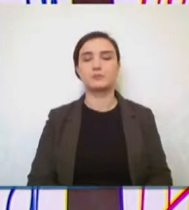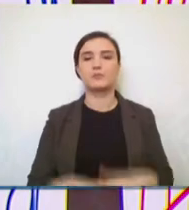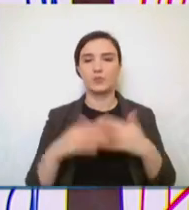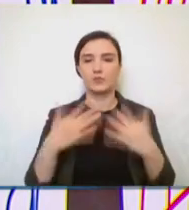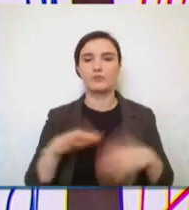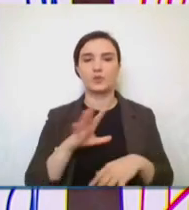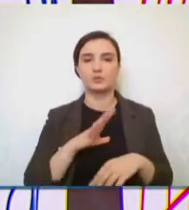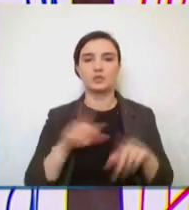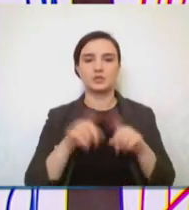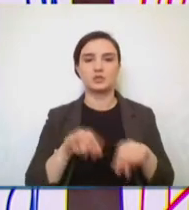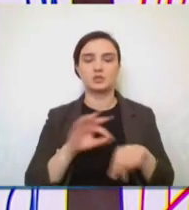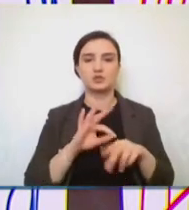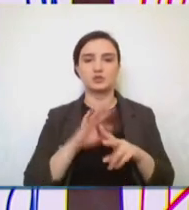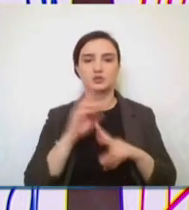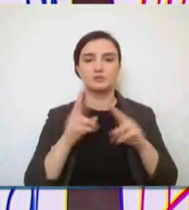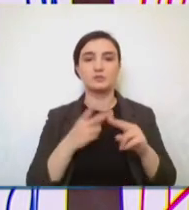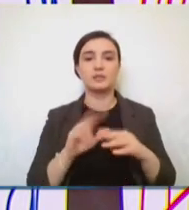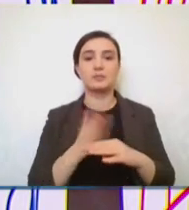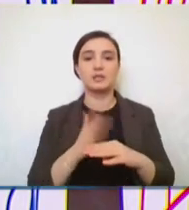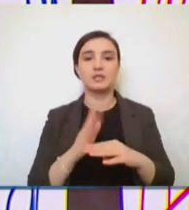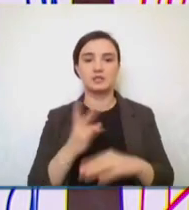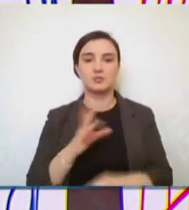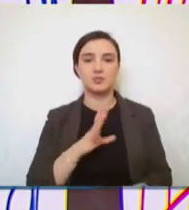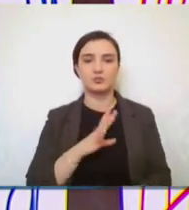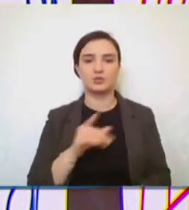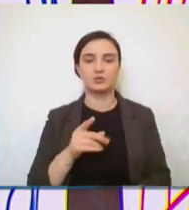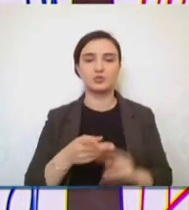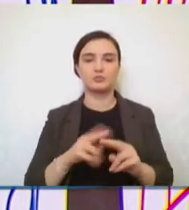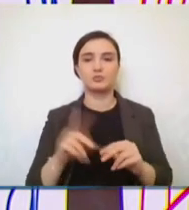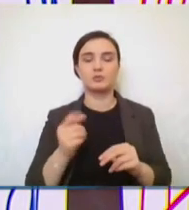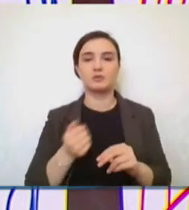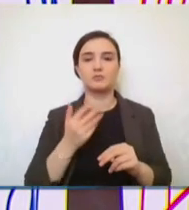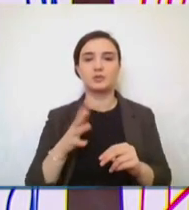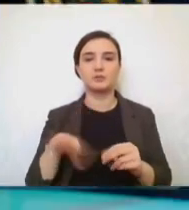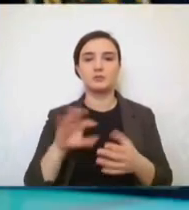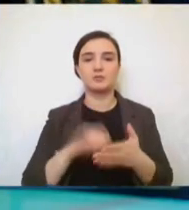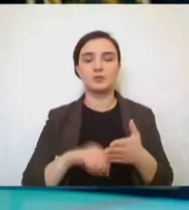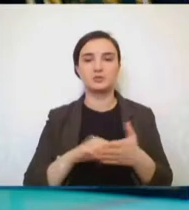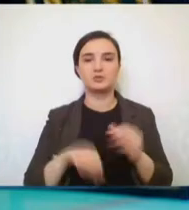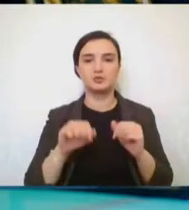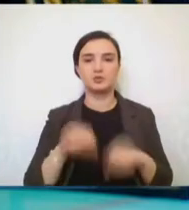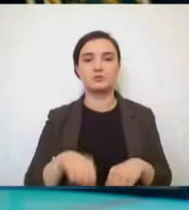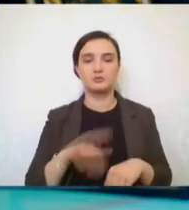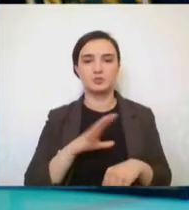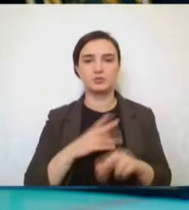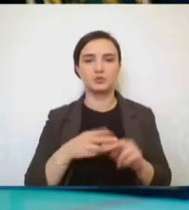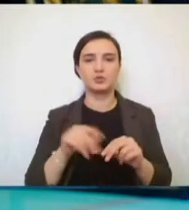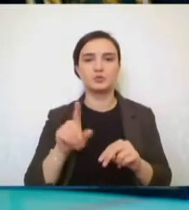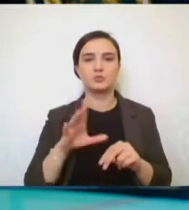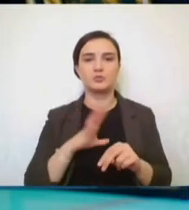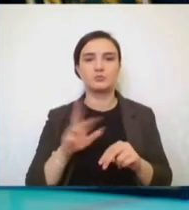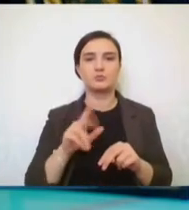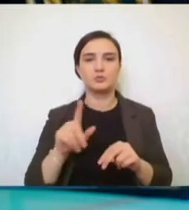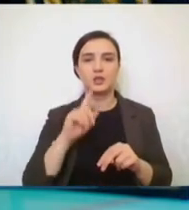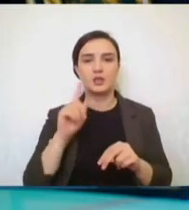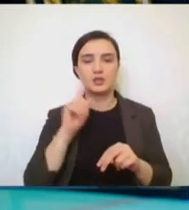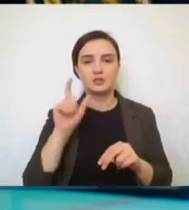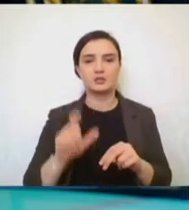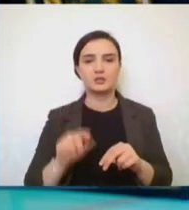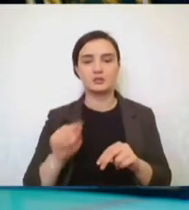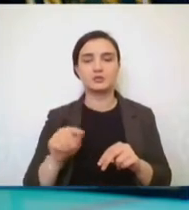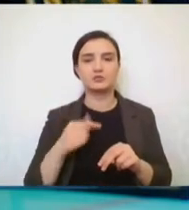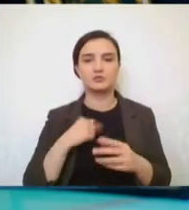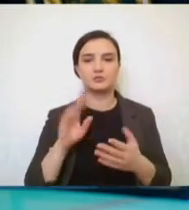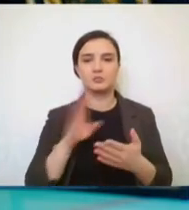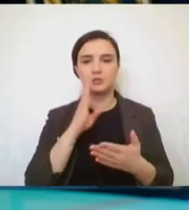ამ დიფერენცირება ამ ყველაფრის, იმიტომ რომ რამდენიმე ფაქტორი შეიძლება აქვს გამოწვეული. ის რო ყოფილიყო უფრო ახალგაზრდა ასაკის, ჩვენ პირდაპირ